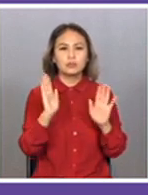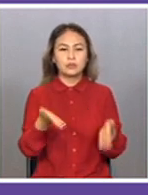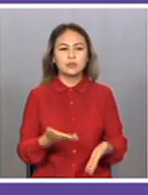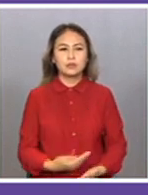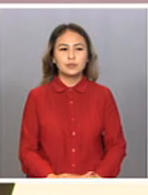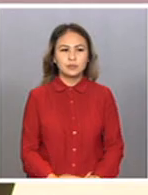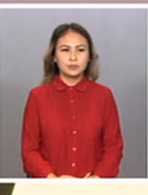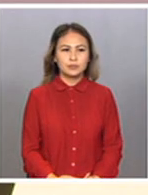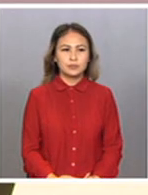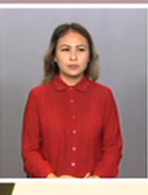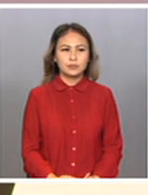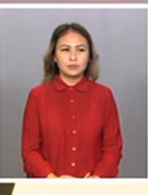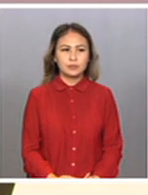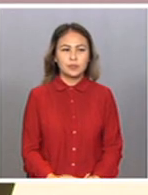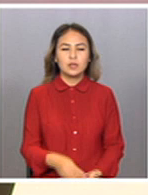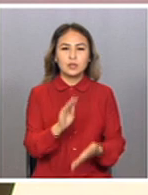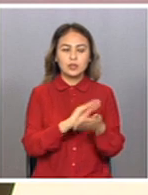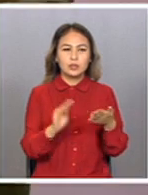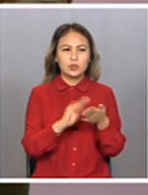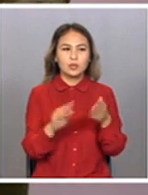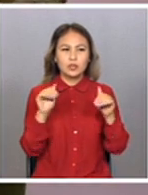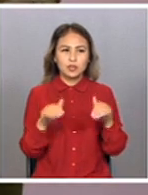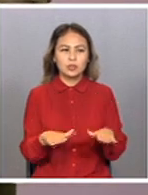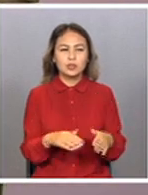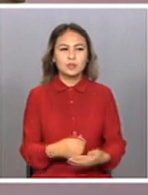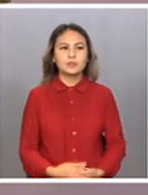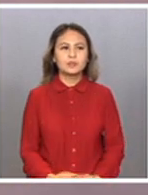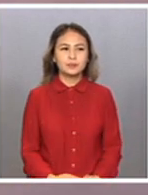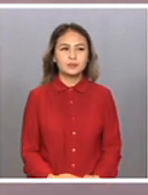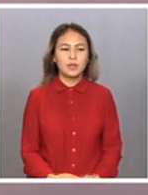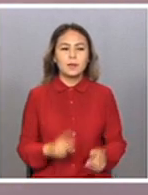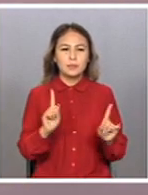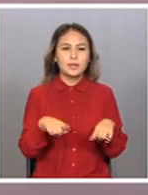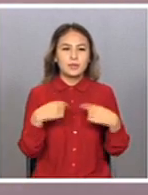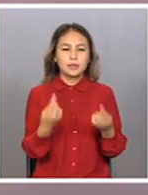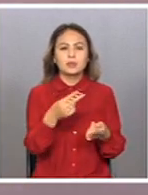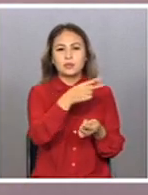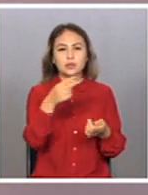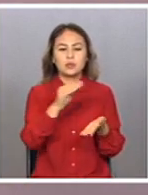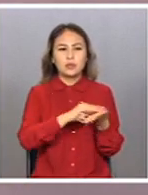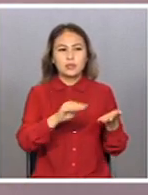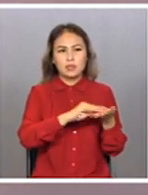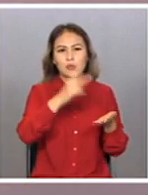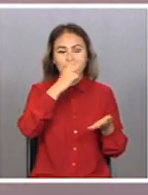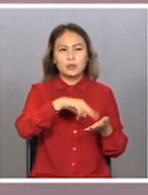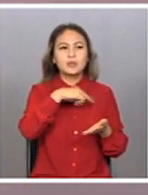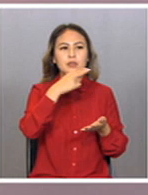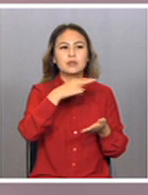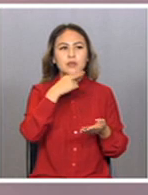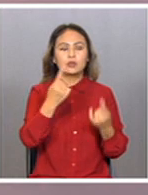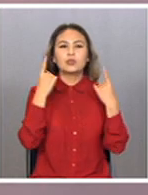екен. Теңдеулерді шеш. Берілген теңдеуге назар аударамыз.